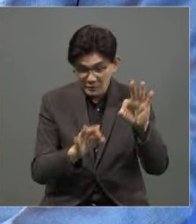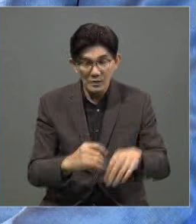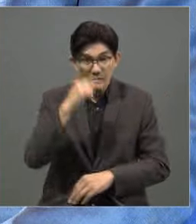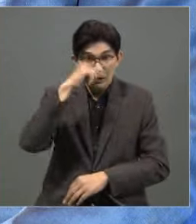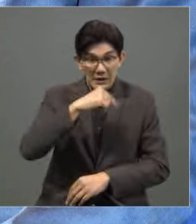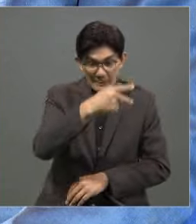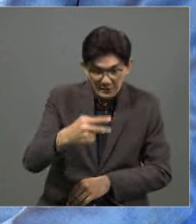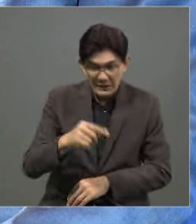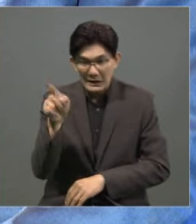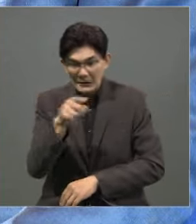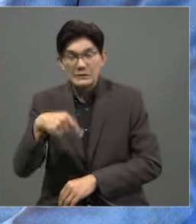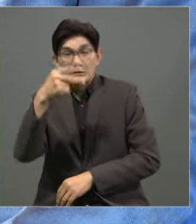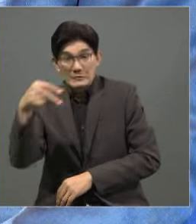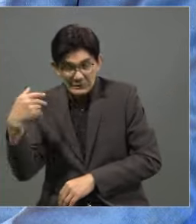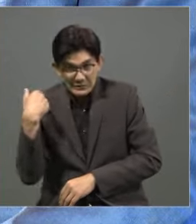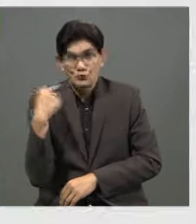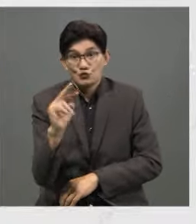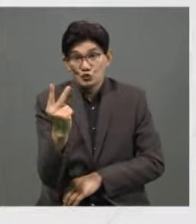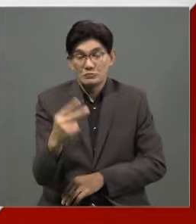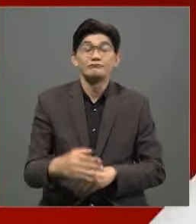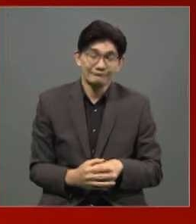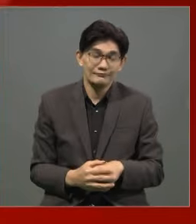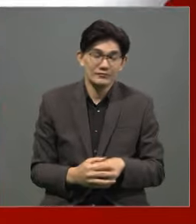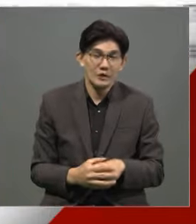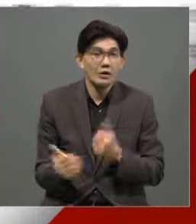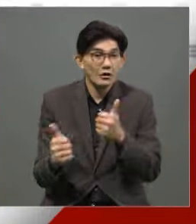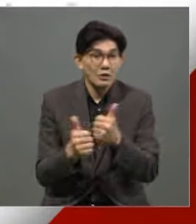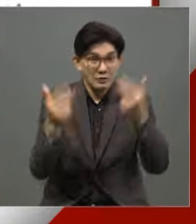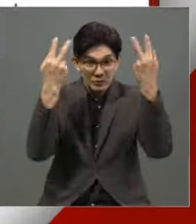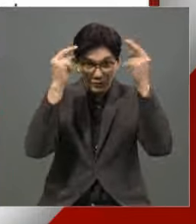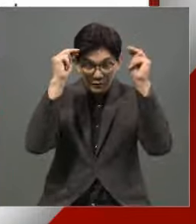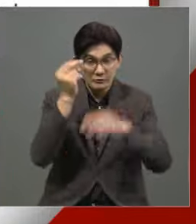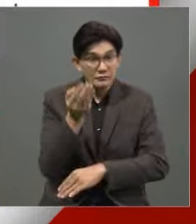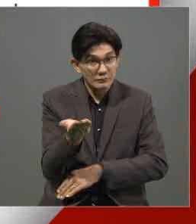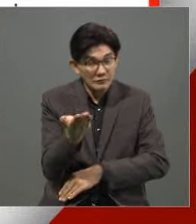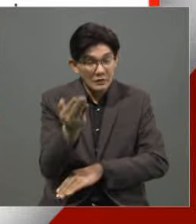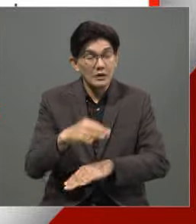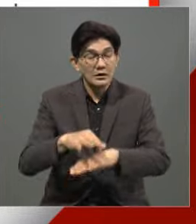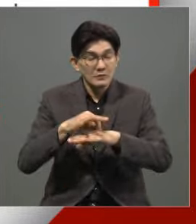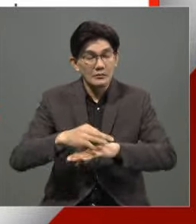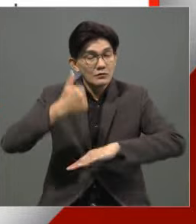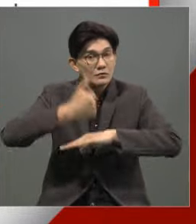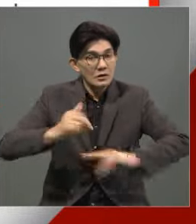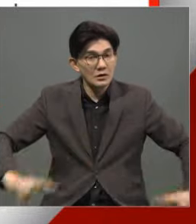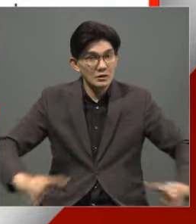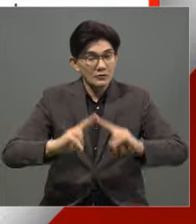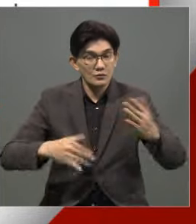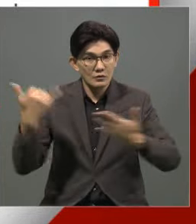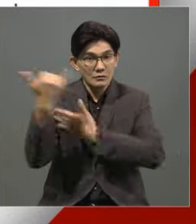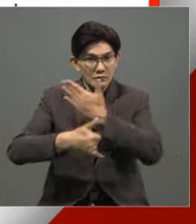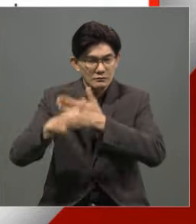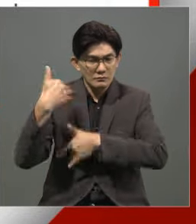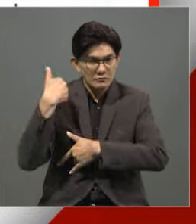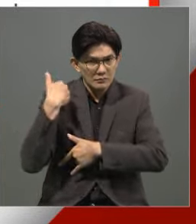อังกฤษเลยนะครับขณะเดียวกันคุณปานปรีพหิทธานุกรรองนายกรัฐมนตรีควบตำแหน่งรัฐมนตรีว่าการกระทรวงการต่างประเทศก็